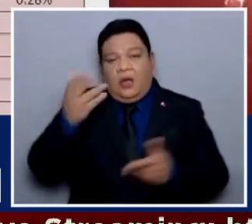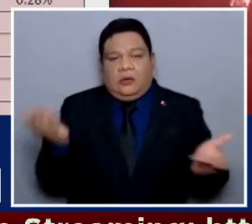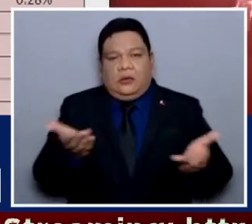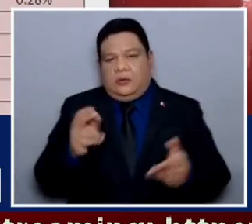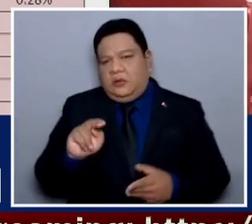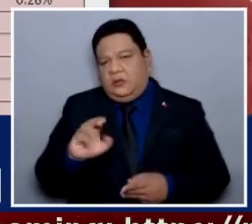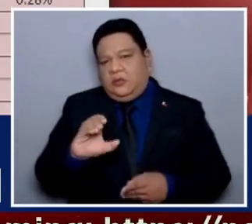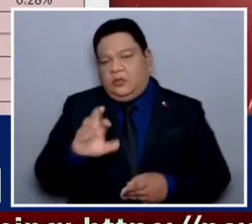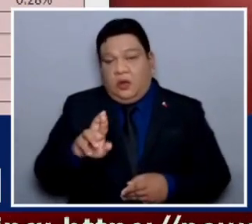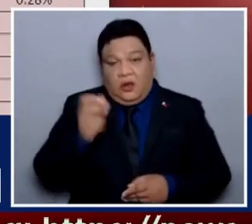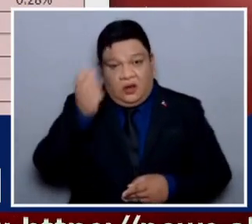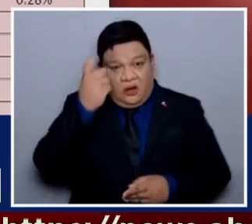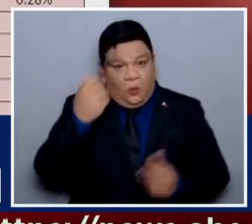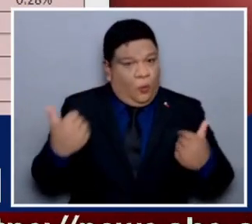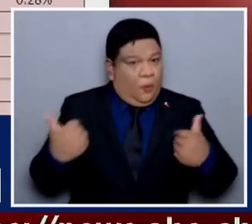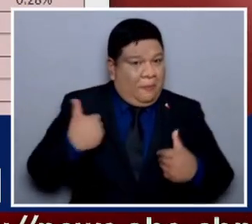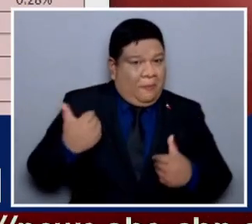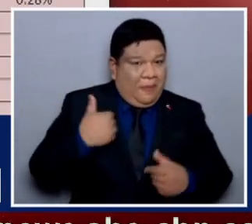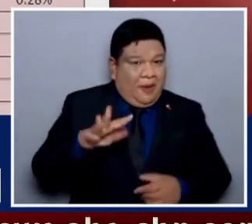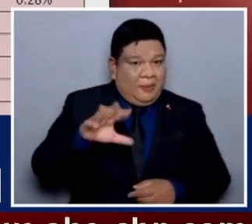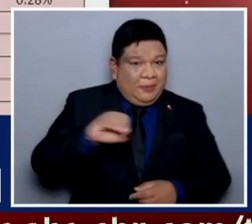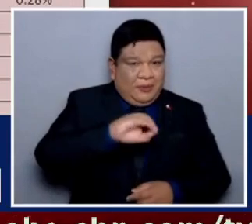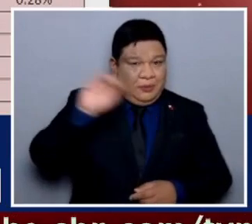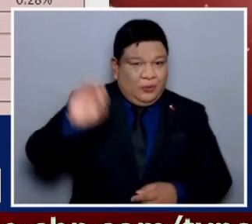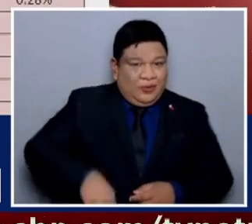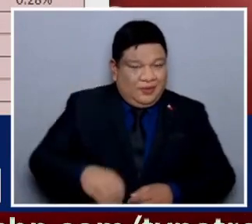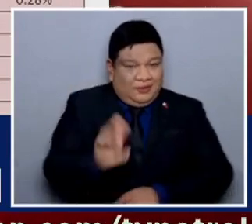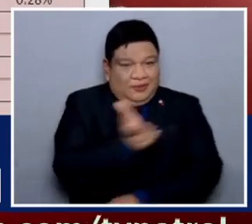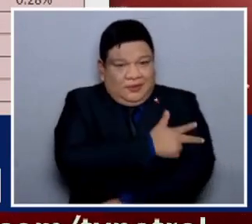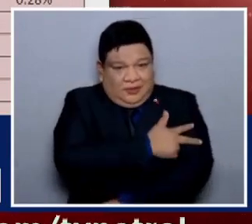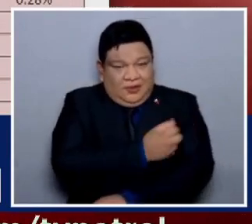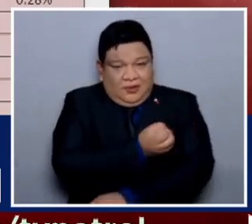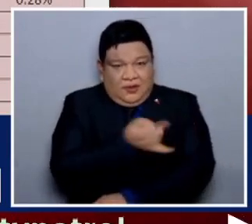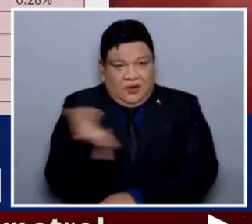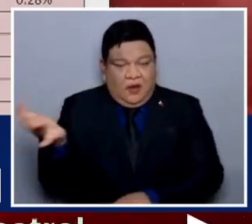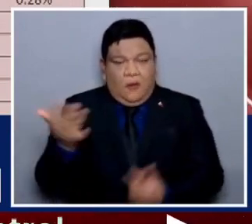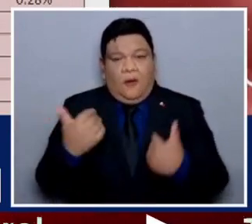hindi pa umaabot sa 50% ng mga pwede ng mabigyan ng boosters